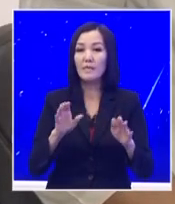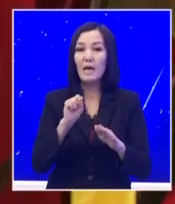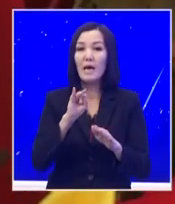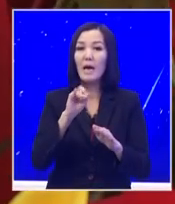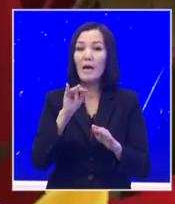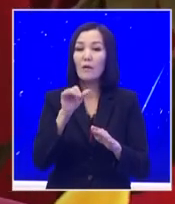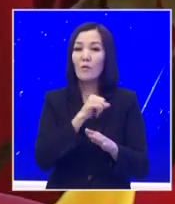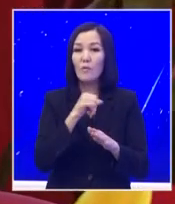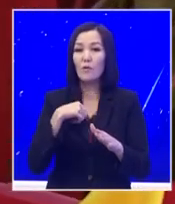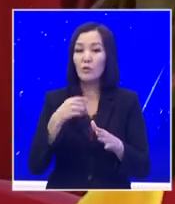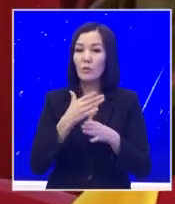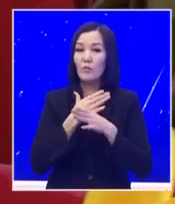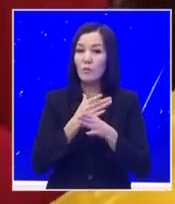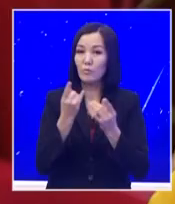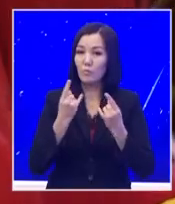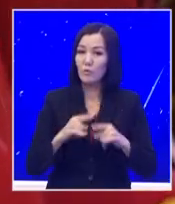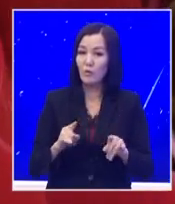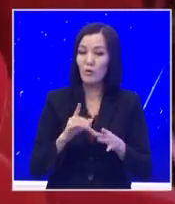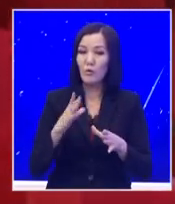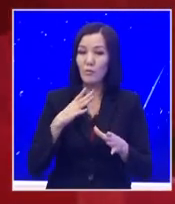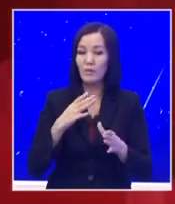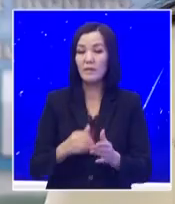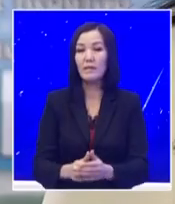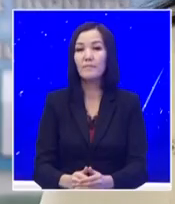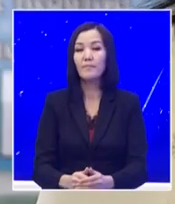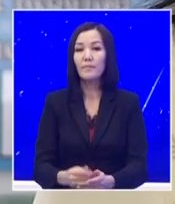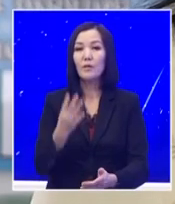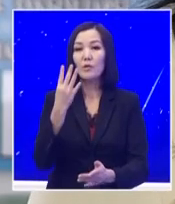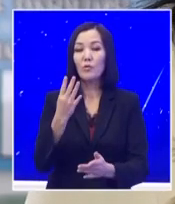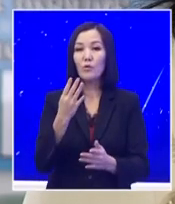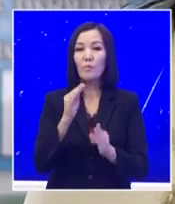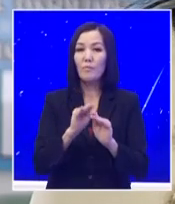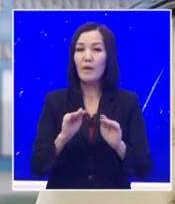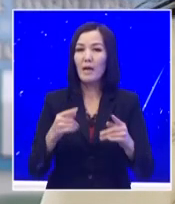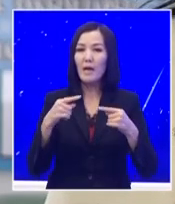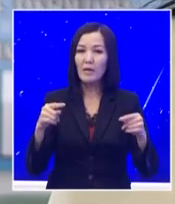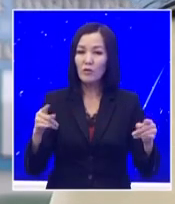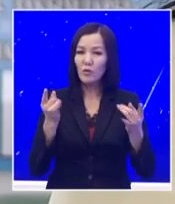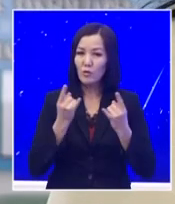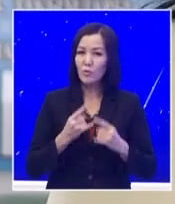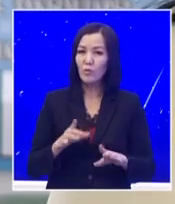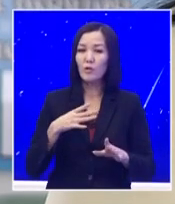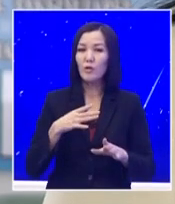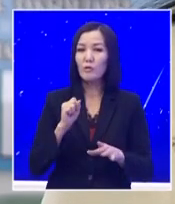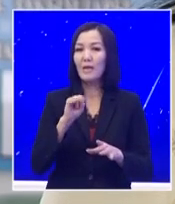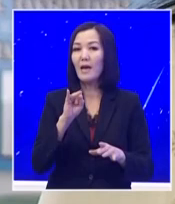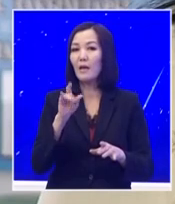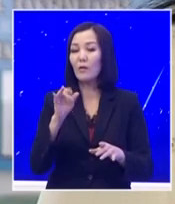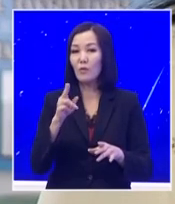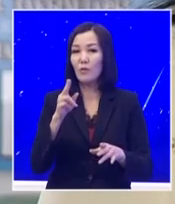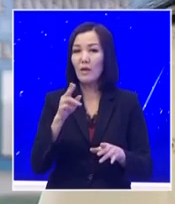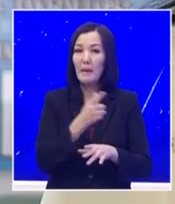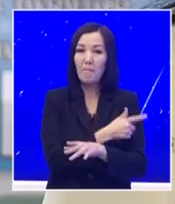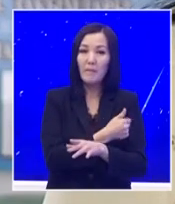Айгүл Амангелді қолынан босаныпты. 4 баламның толғағы әртүрлі болды. Сол кезде осы кісінің сондай